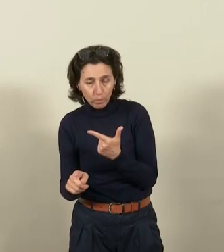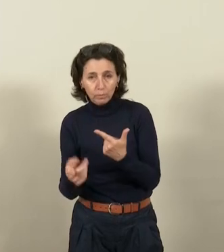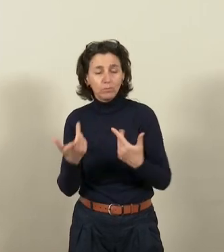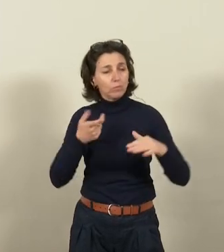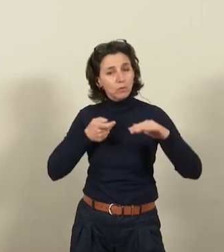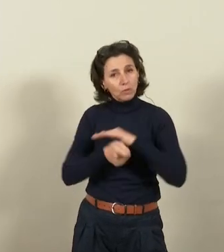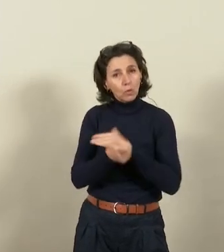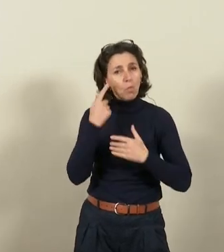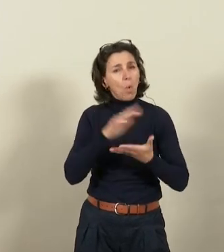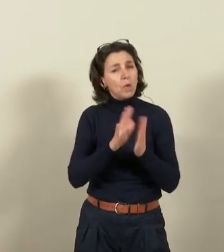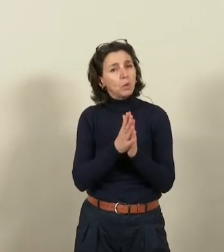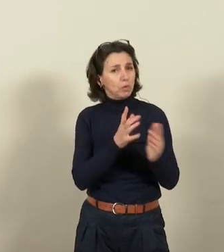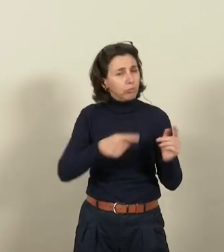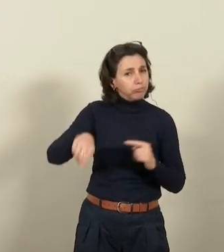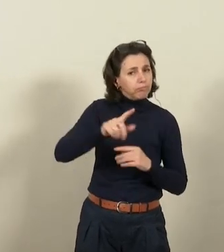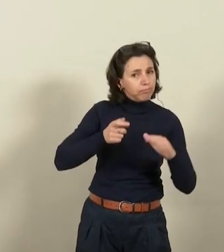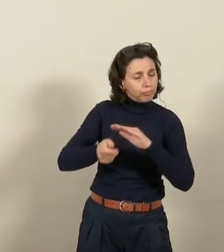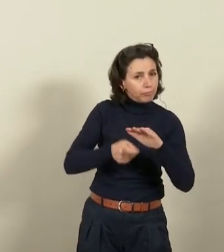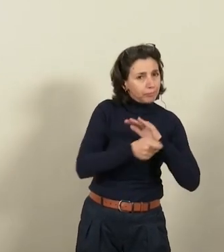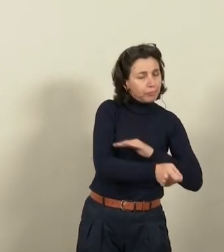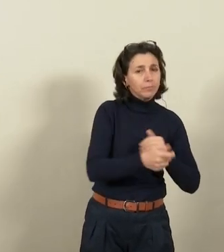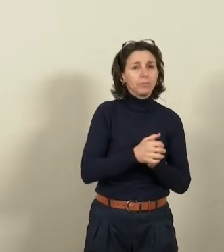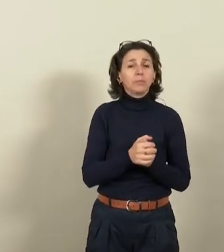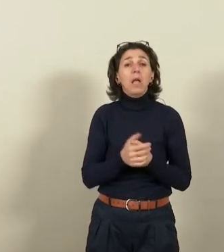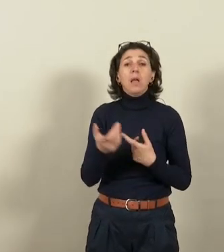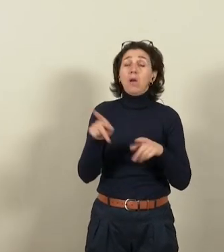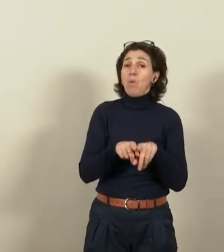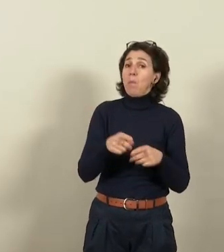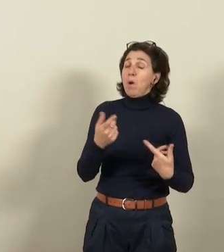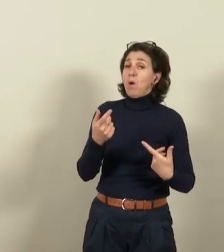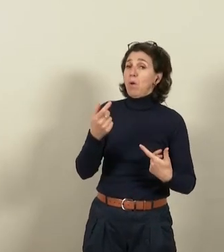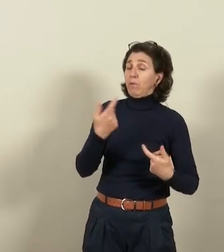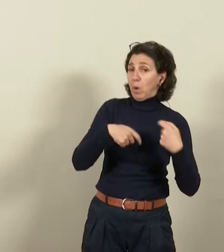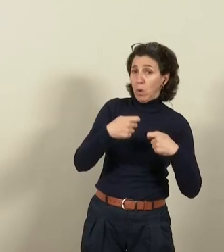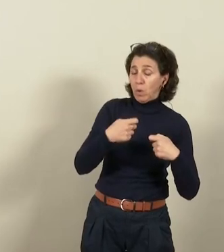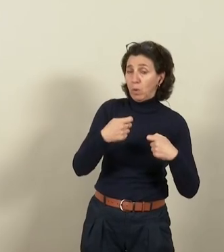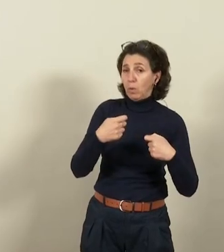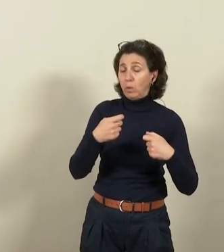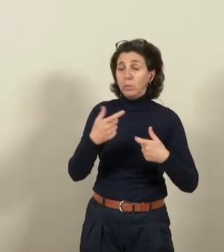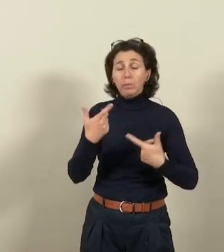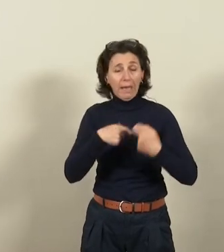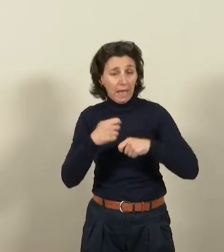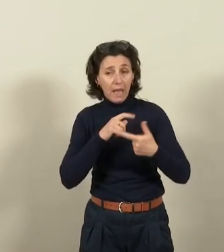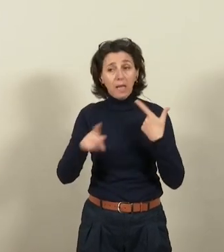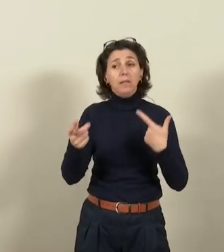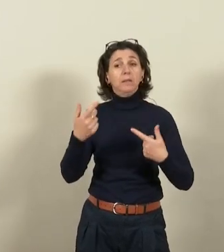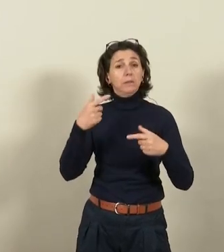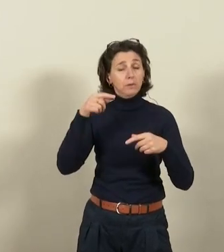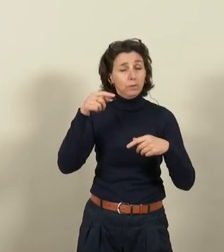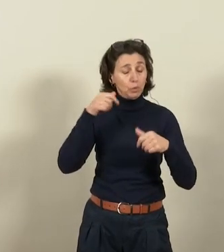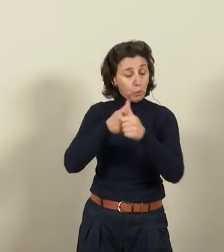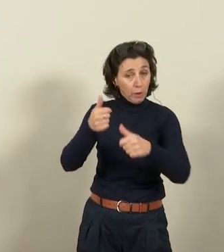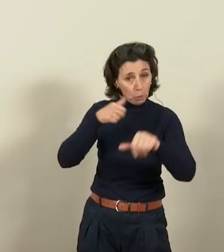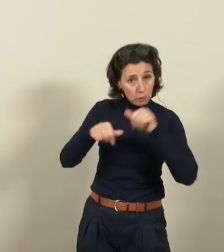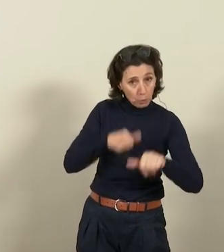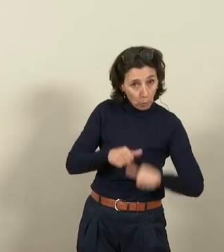une collectivité locale sont facultatives précaires et conditionnel au cours du mandat